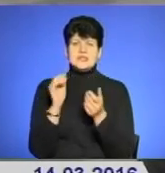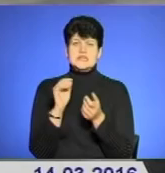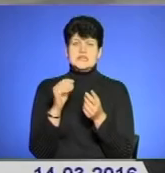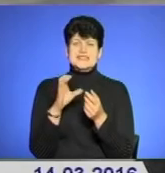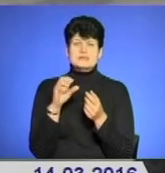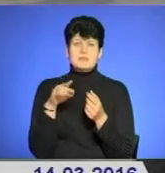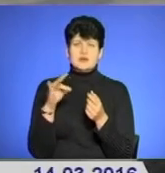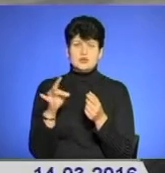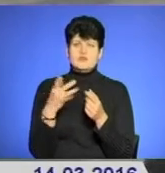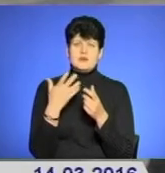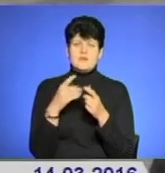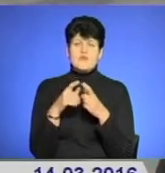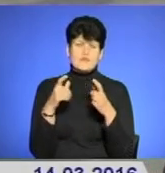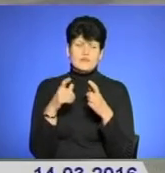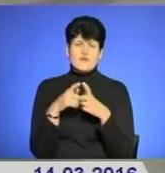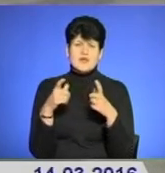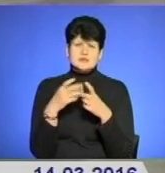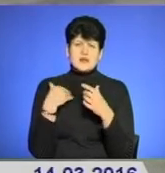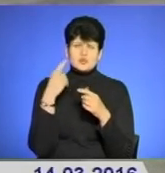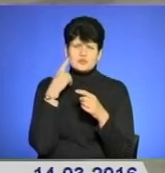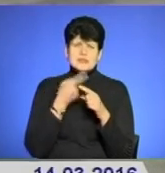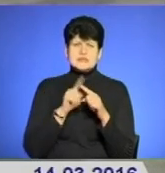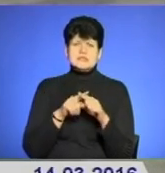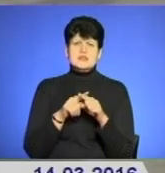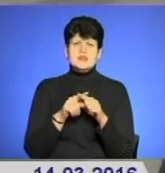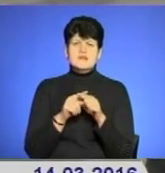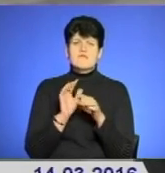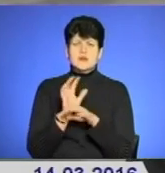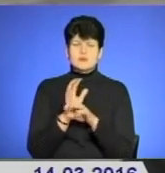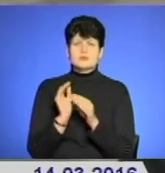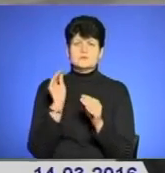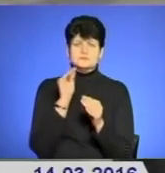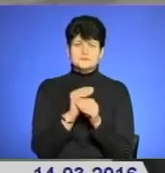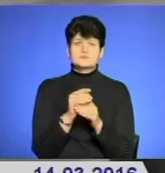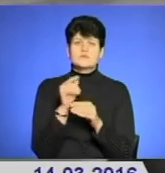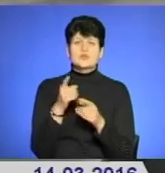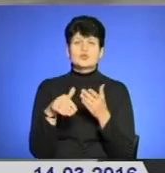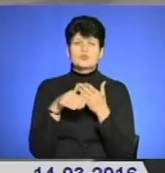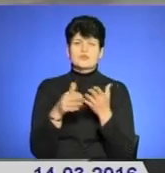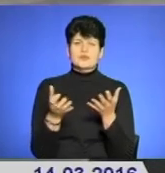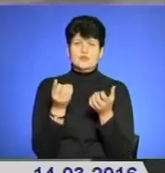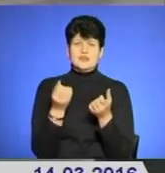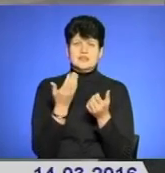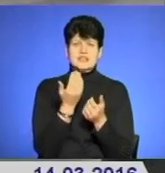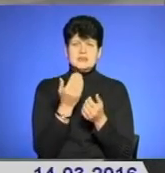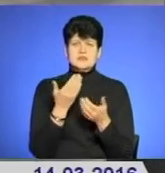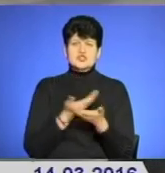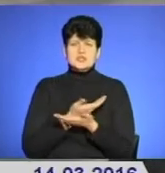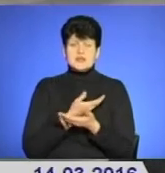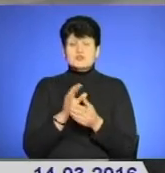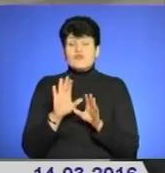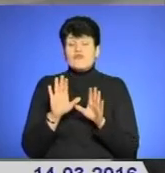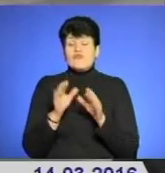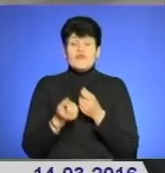гумові рукавички. Я думаю, що ці вироби доповнять аптечки, які вже є в наших міліціянтів, і допоможуть їм врятувати своє життя в випадках, якщо виникне